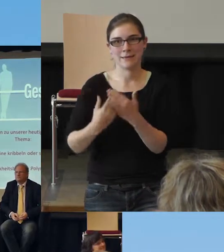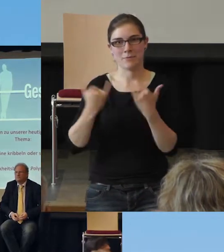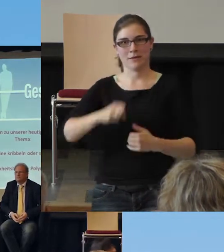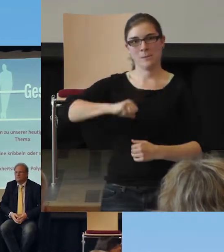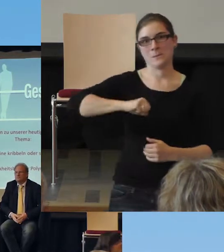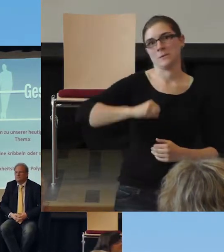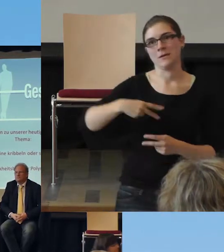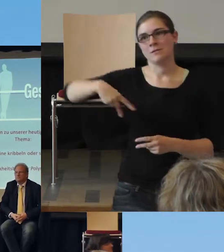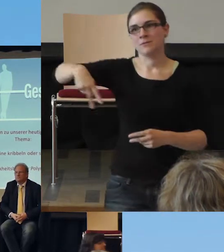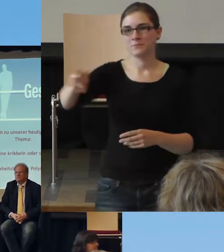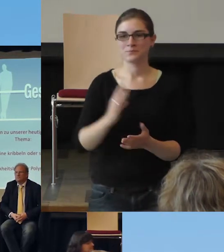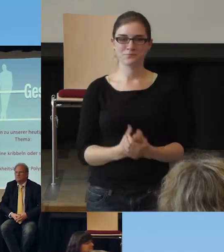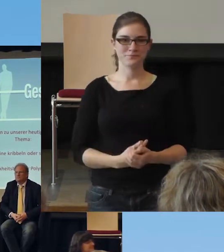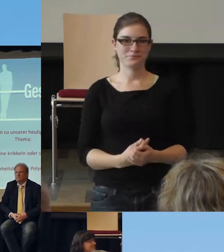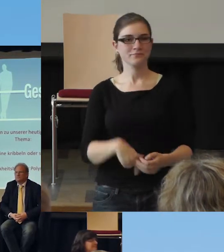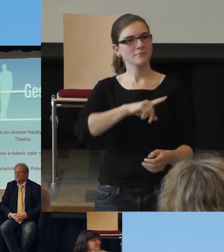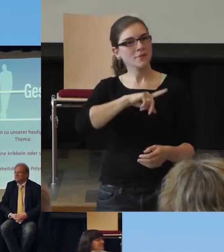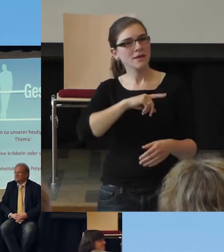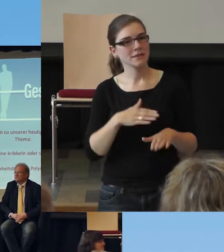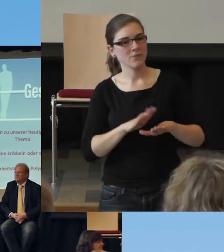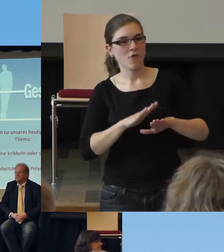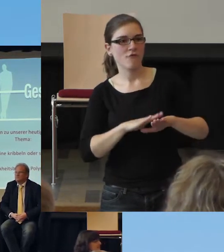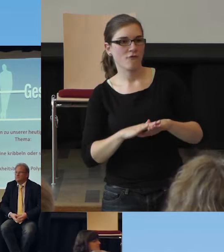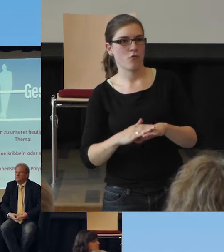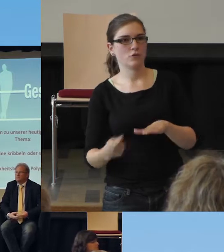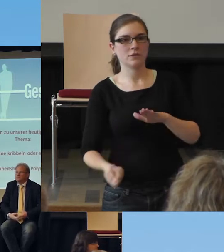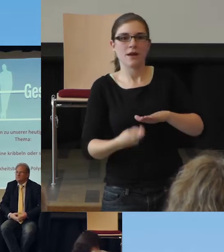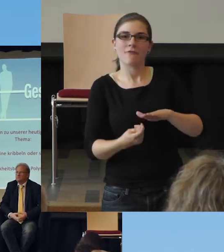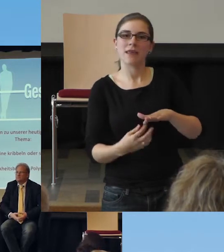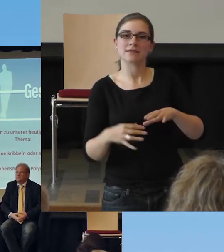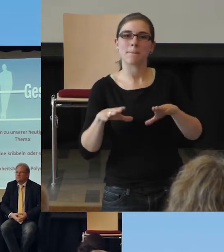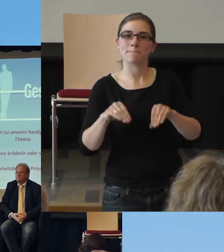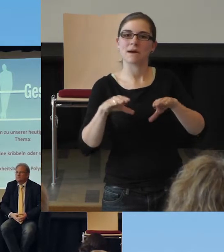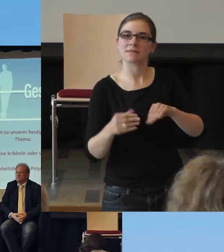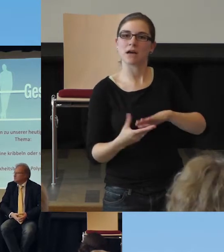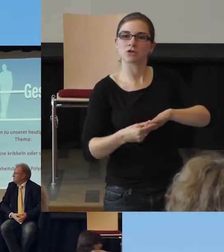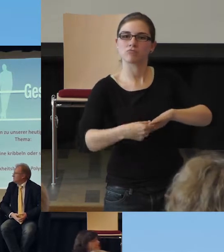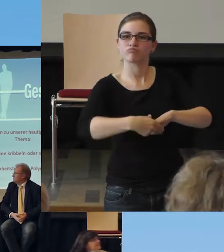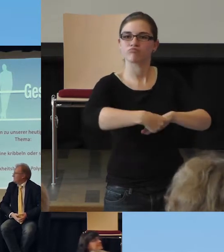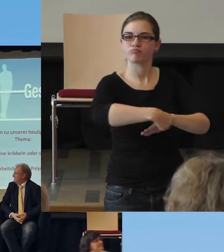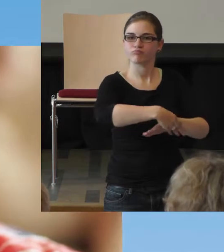Ich habe Fußreflexmassage bekommen und die hatte mir gut geholfen kann das sein